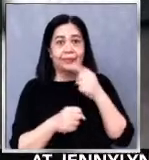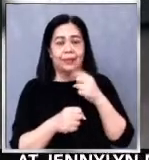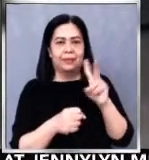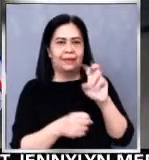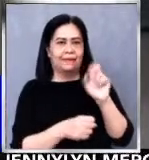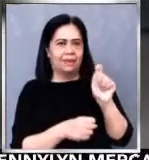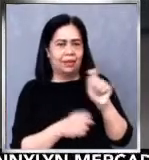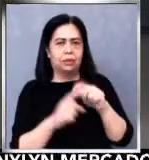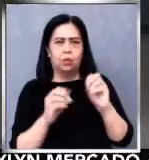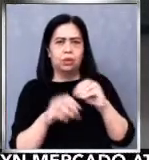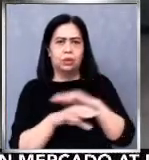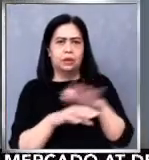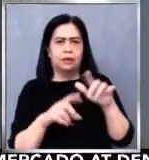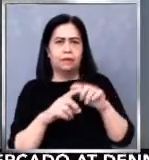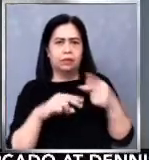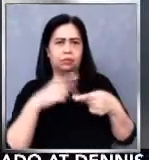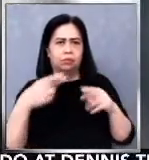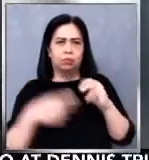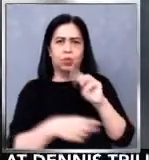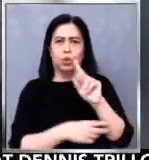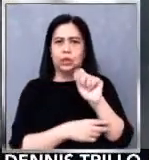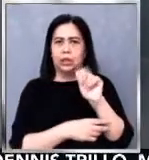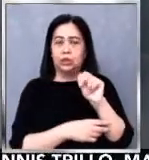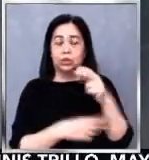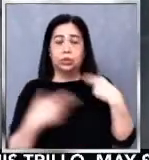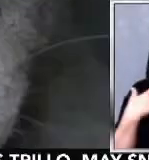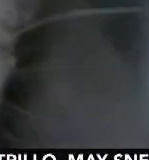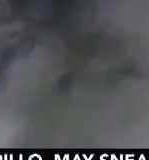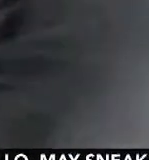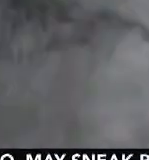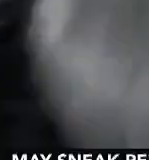ang genetic mutation sa kalusugan ng pusa.